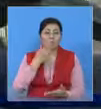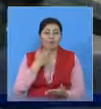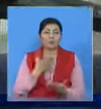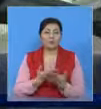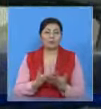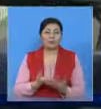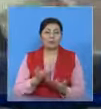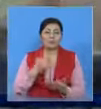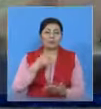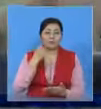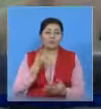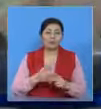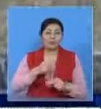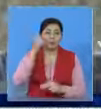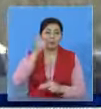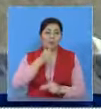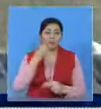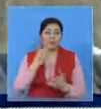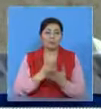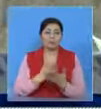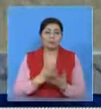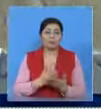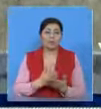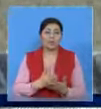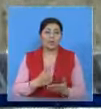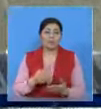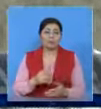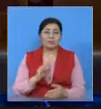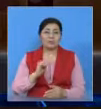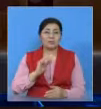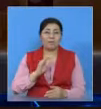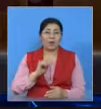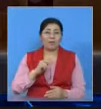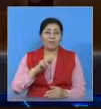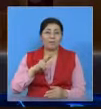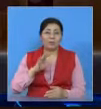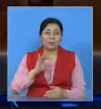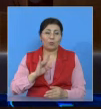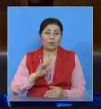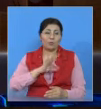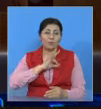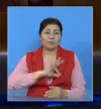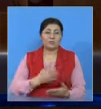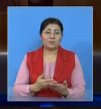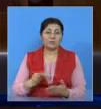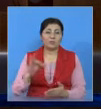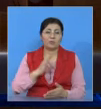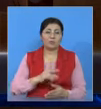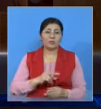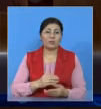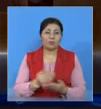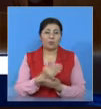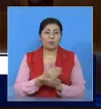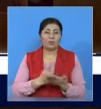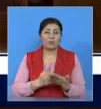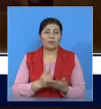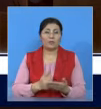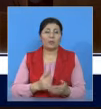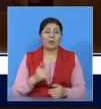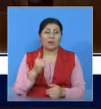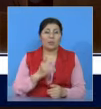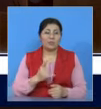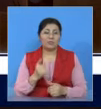частности, в текущем году значительно выросли площади засухоустойчивой культуры софлор. У нас по области сейчас ведет уборка по масличным